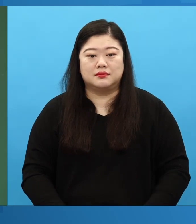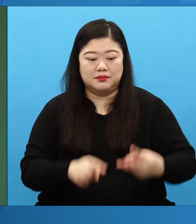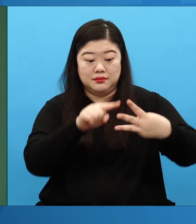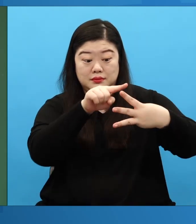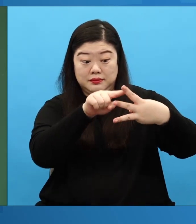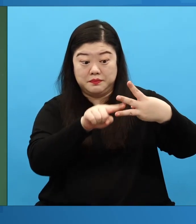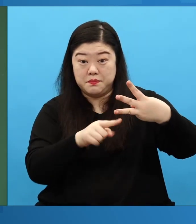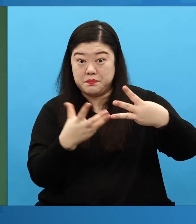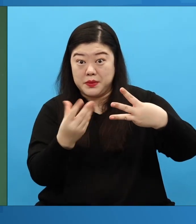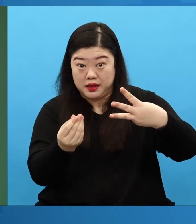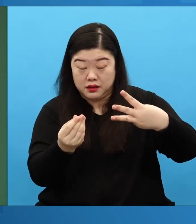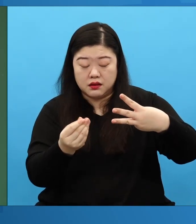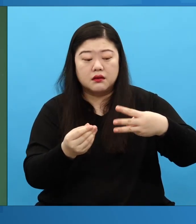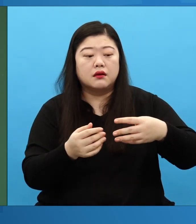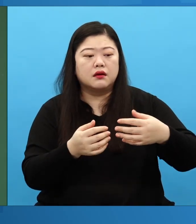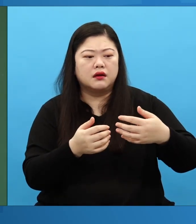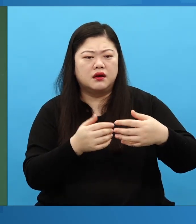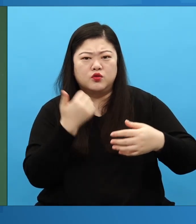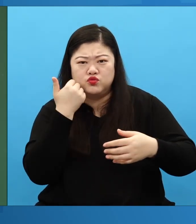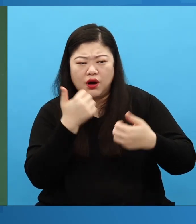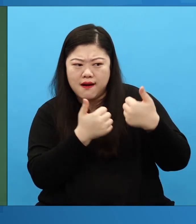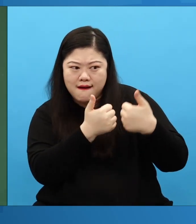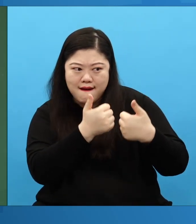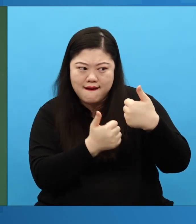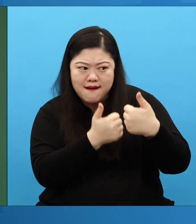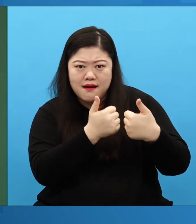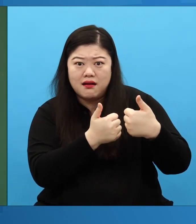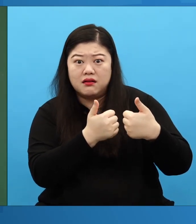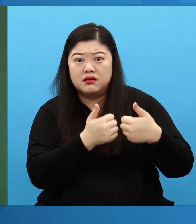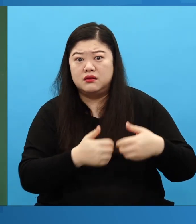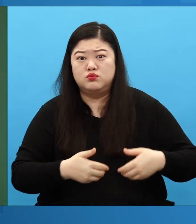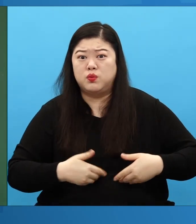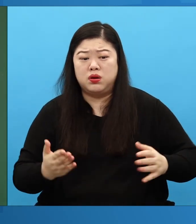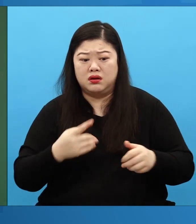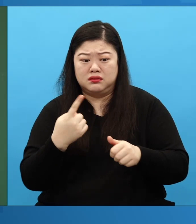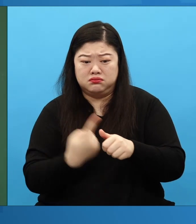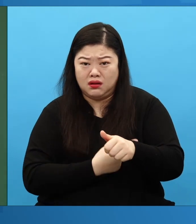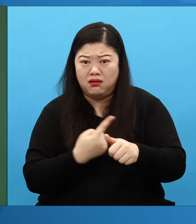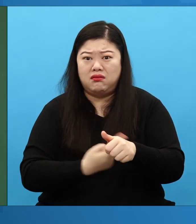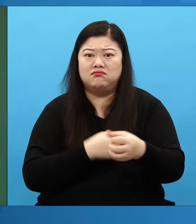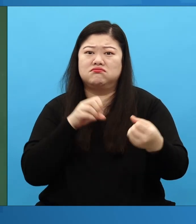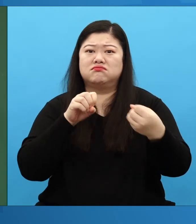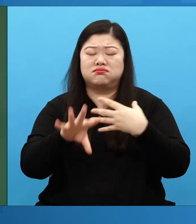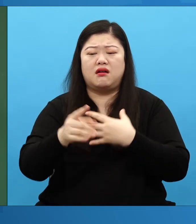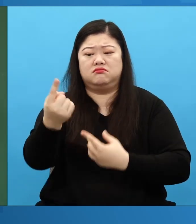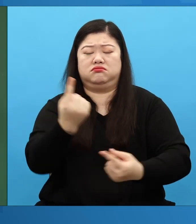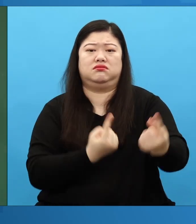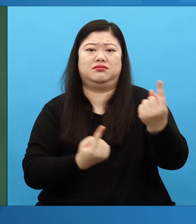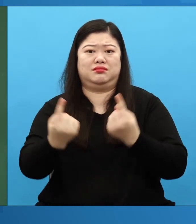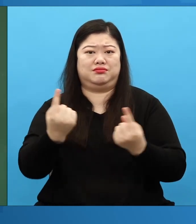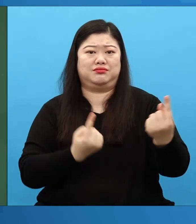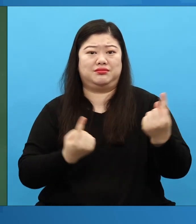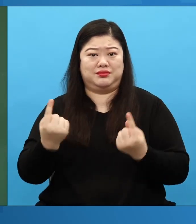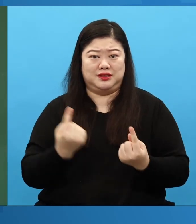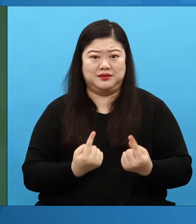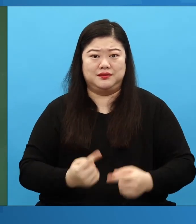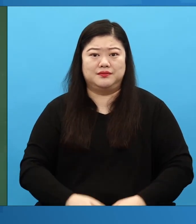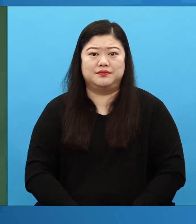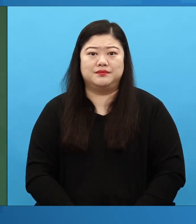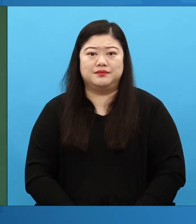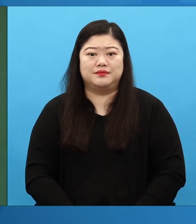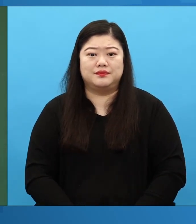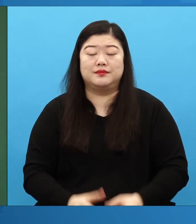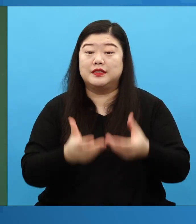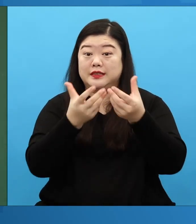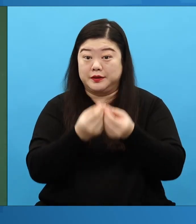될 수 있습니다. Then even if you didn't compete as hard, you become a leader one day. 자, 그러면 우리 요셉을 한번 봐야 되겠죠. Then let's take a look at